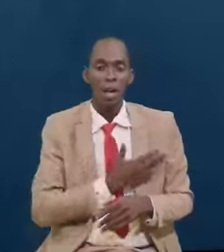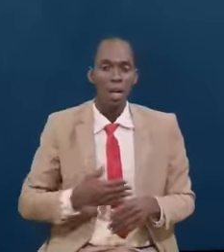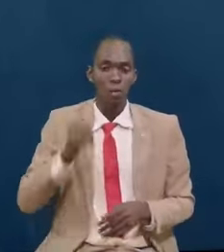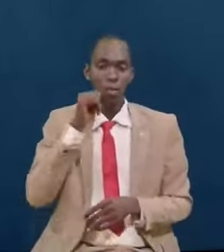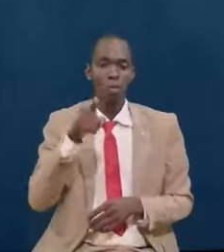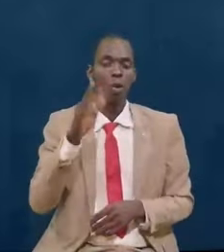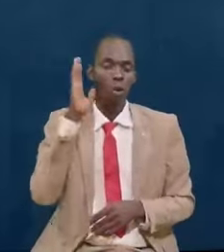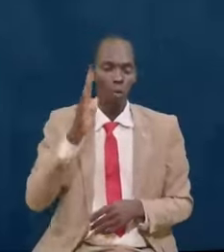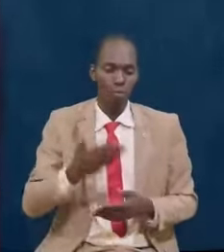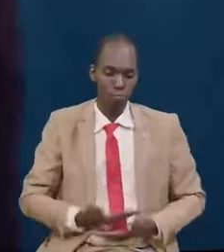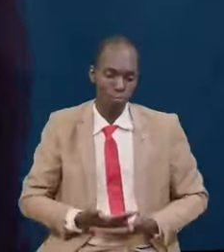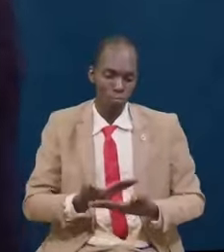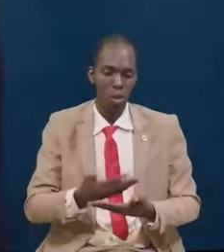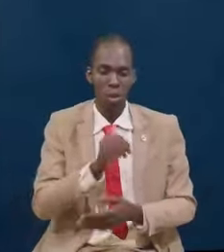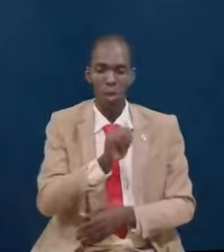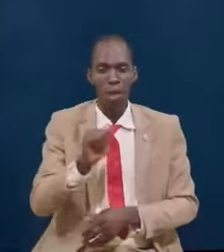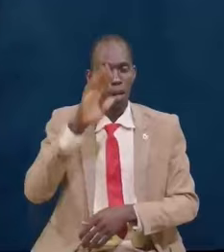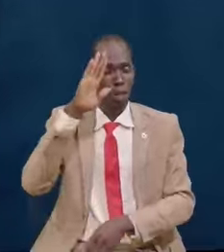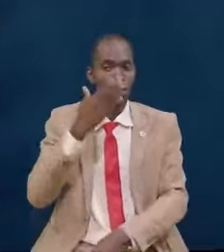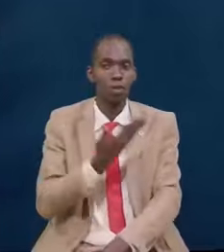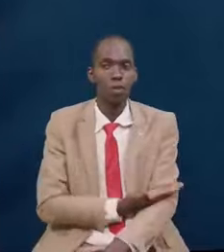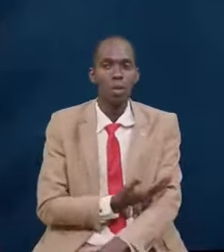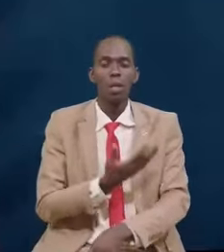Elle enfantera un fils.